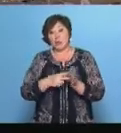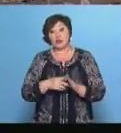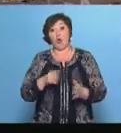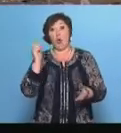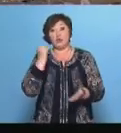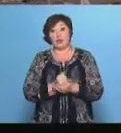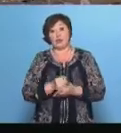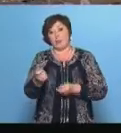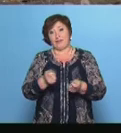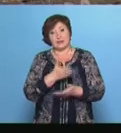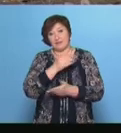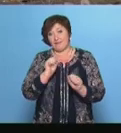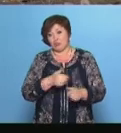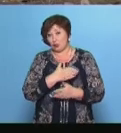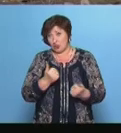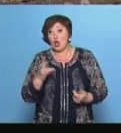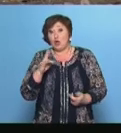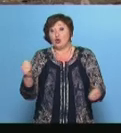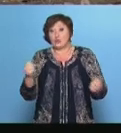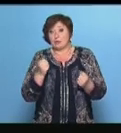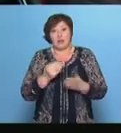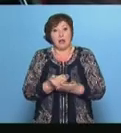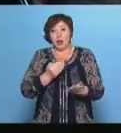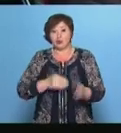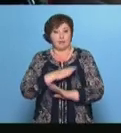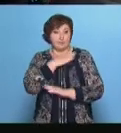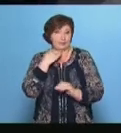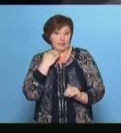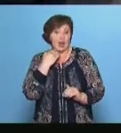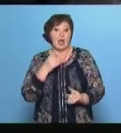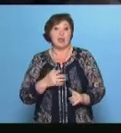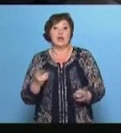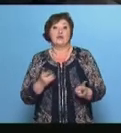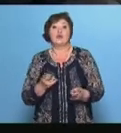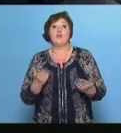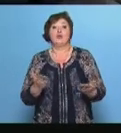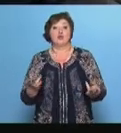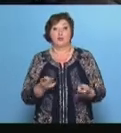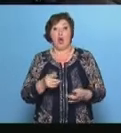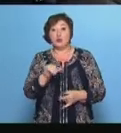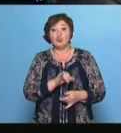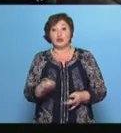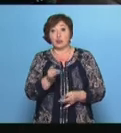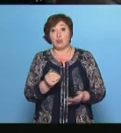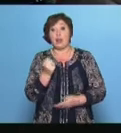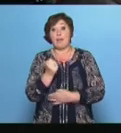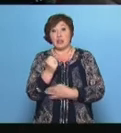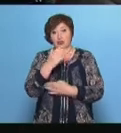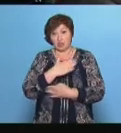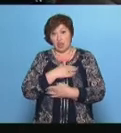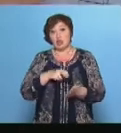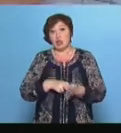правительство, нет возможности, но спортсмены отступать не намерены. Федерация лыжных гонок Удмуртской республики поддерживает наше